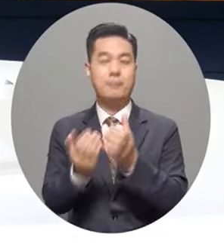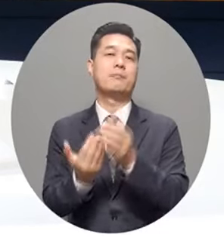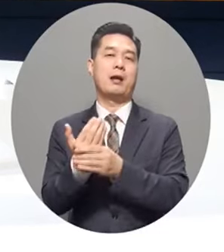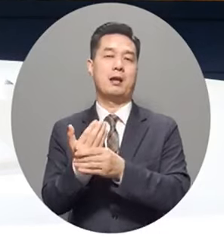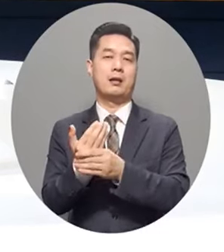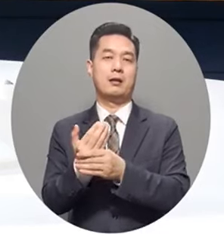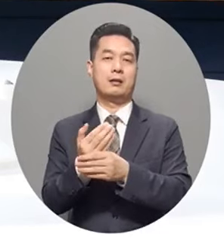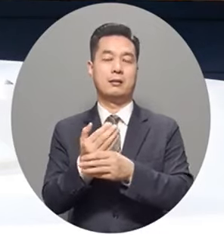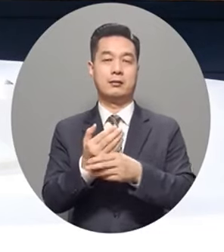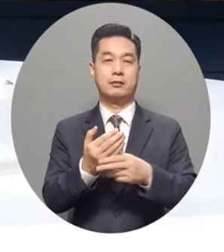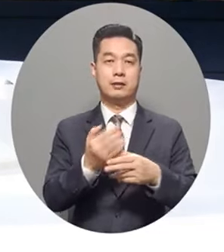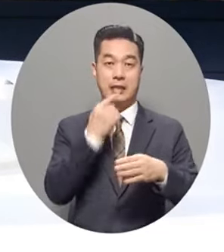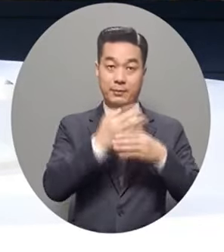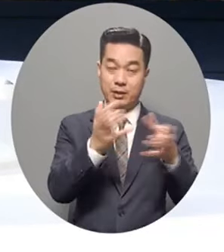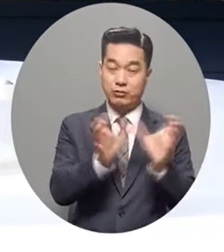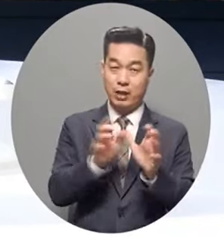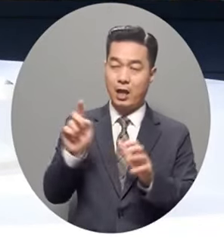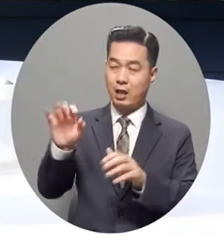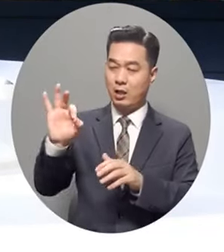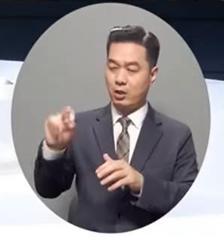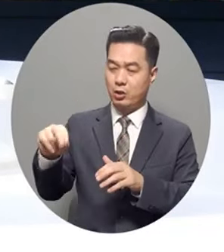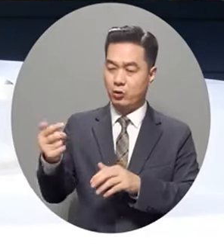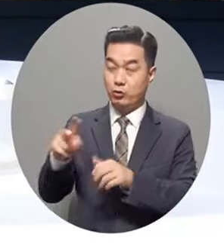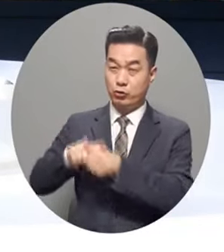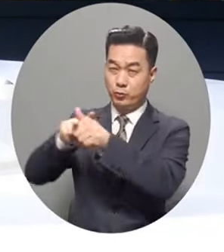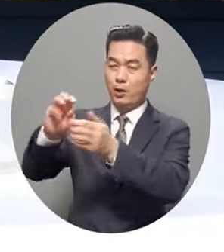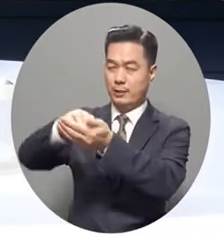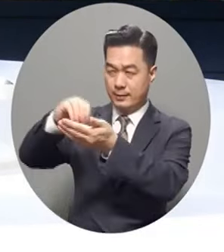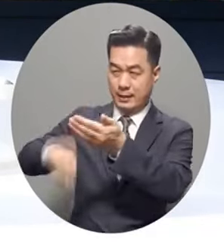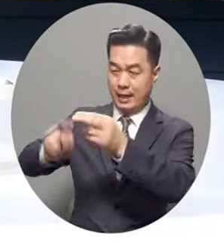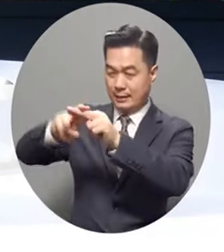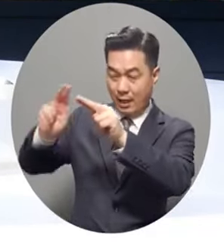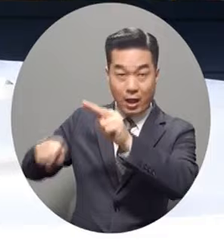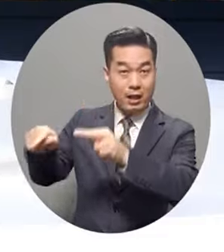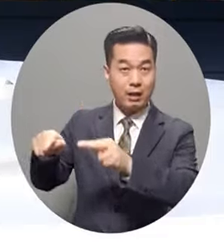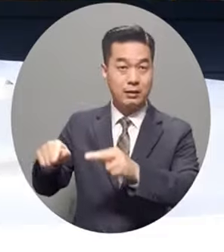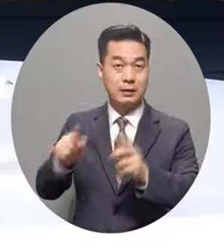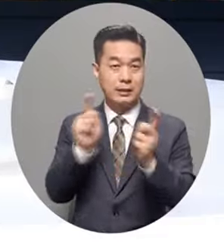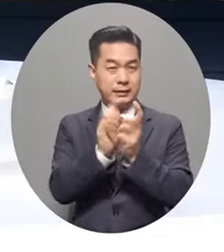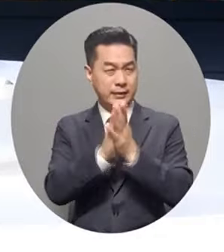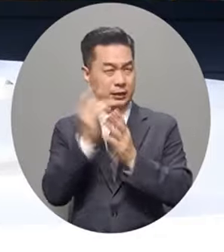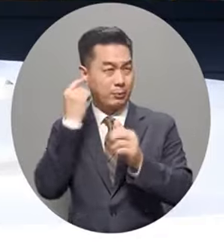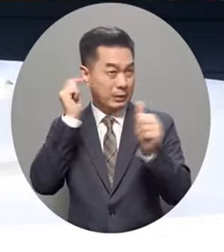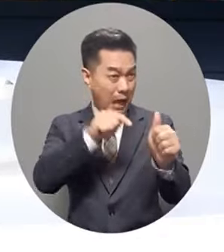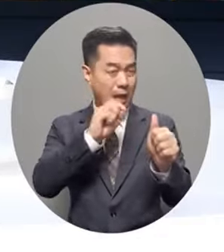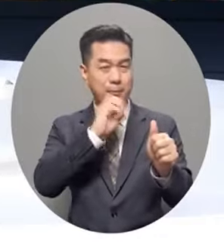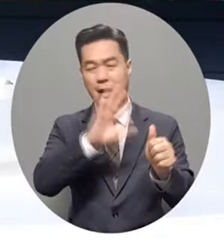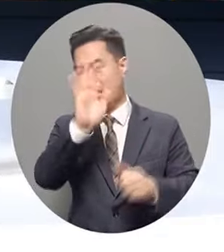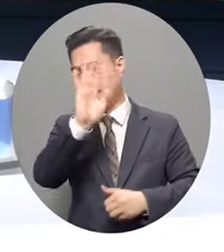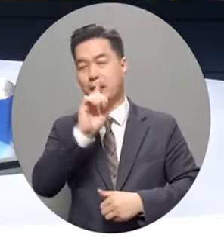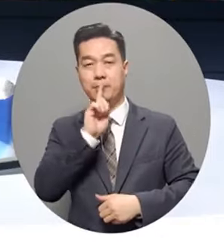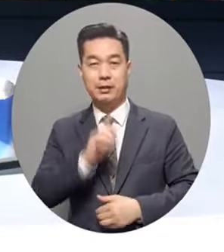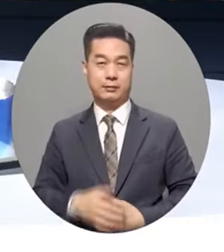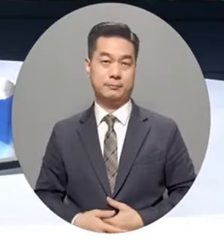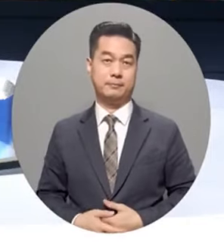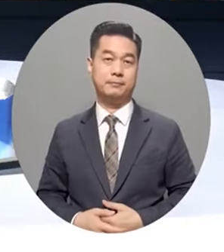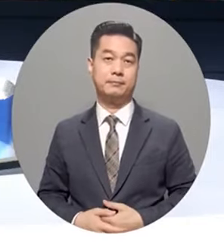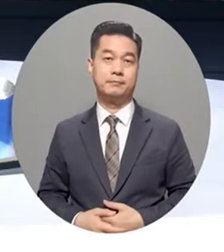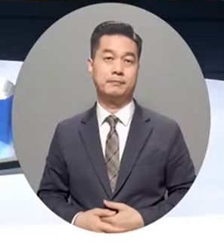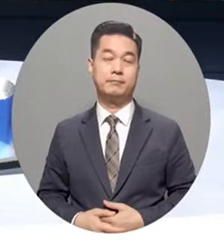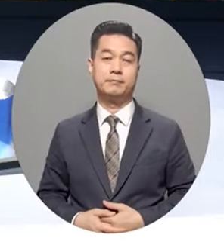민주당은 윤 후보의 사퇴를 촉구했고 윤 후보 측은 문 전 대통령이 직접 들으라고 한 말은 아니었다고 했습니다. 정세민 기자의